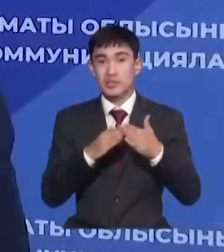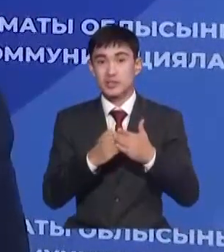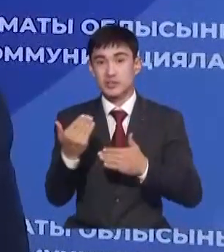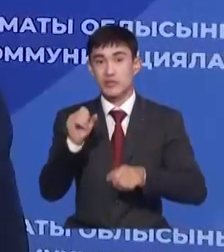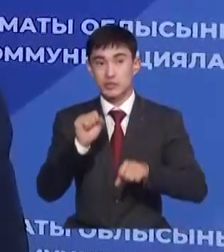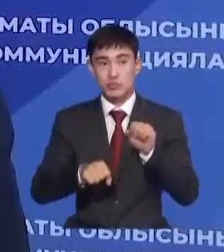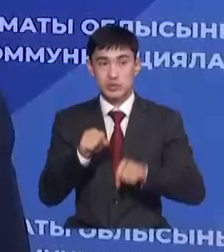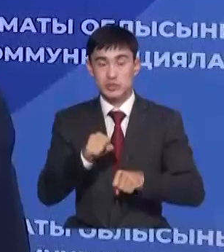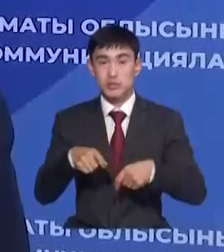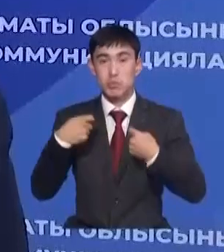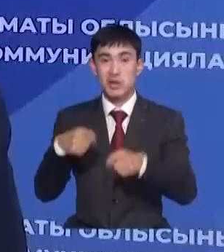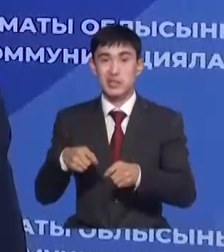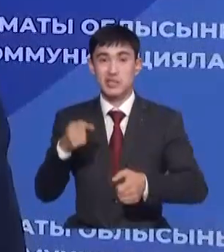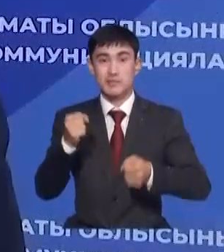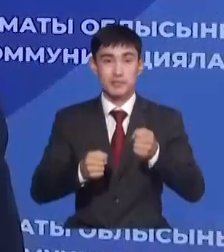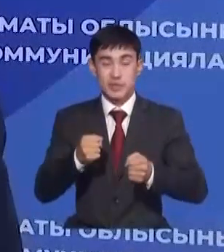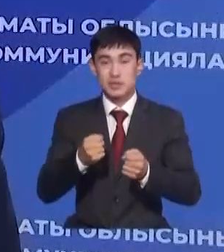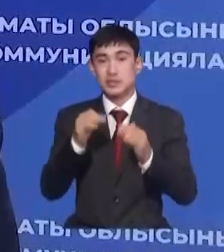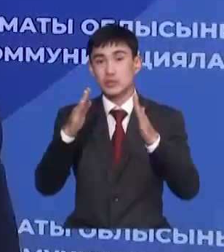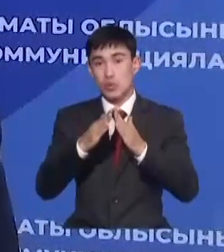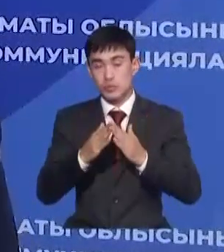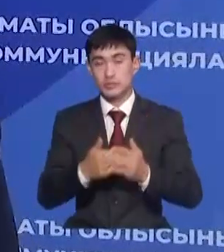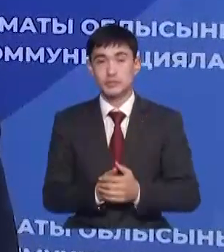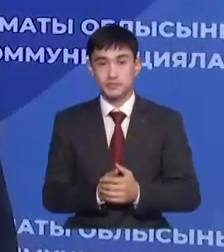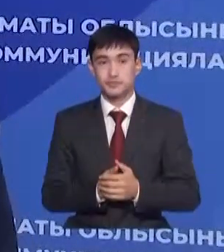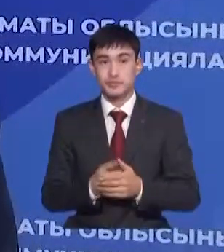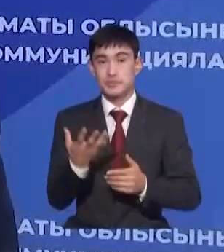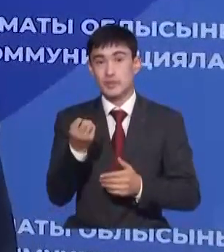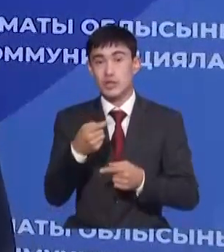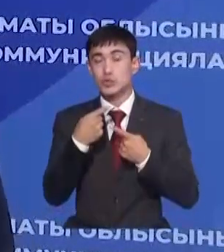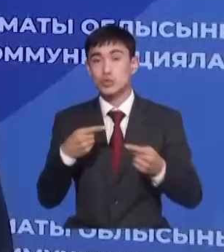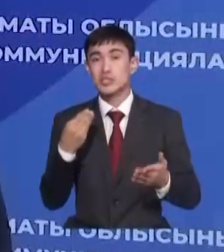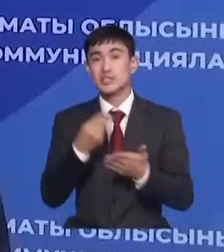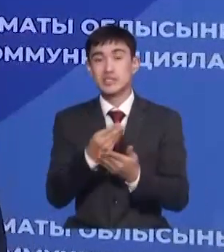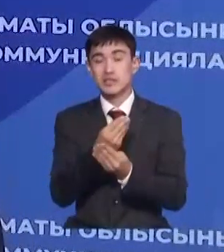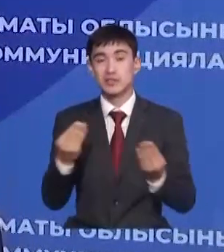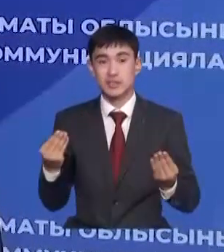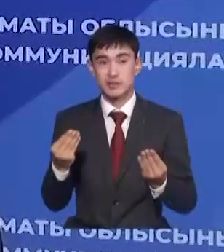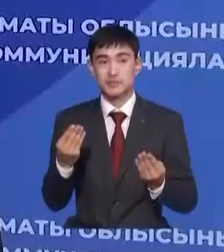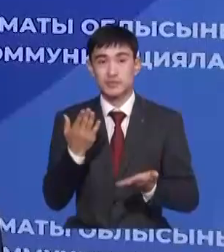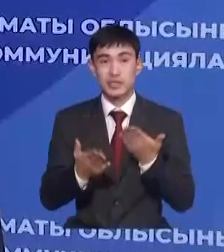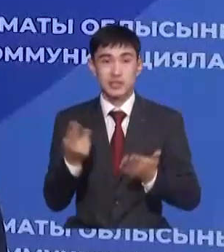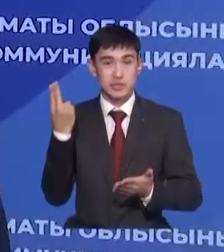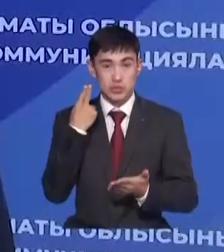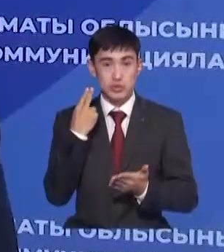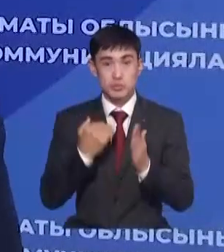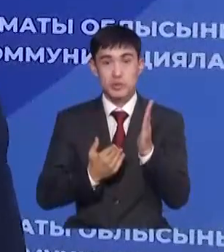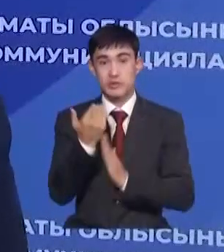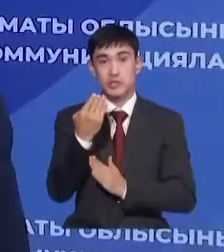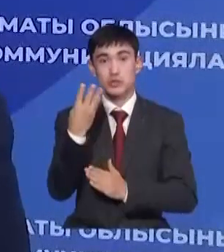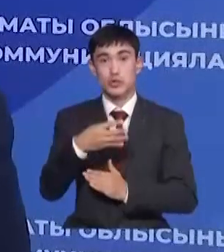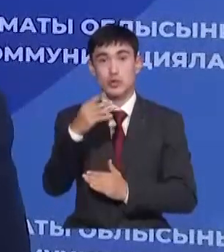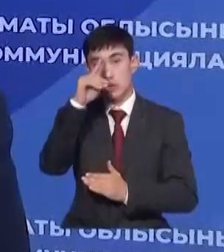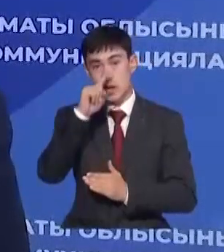их возможность продать движимое и недвижимое имущество, а также другие ценные вещи. И если задолженность превышает